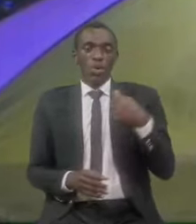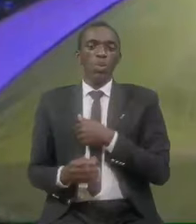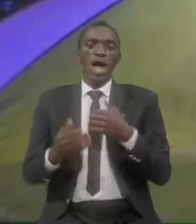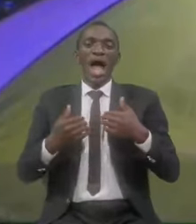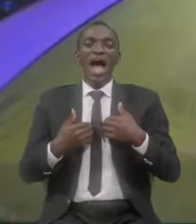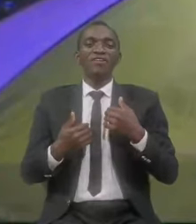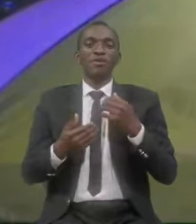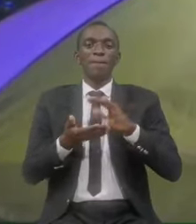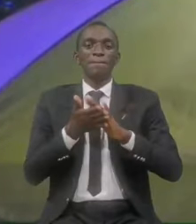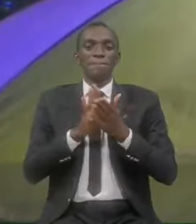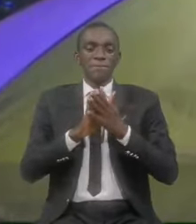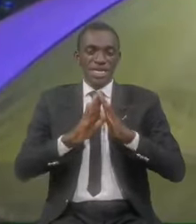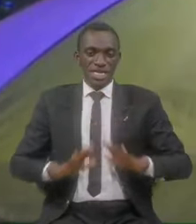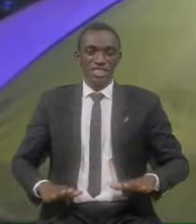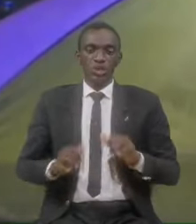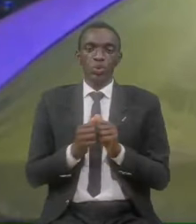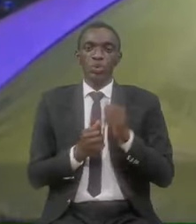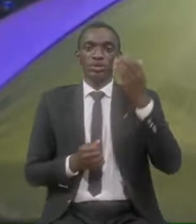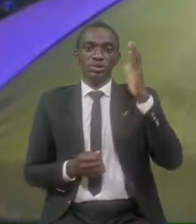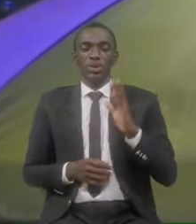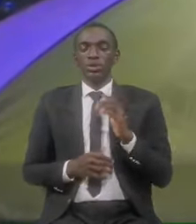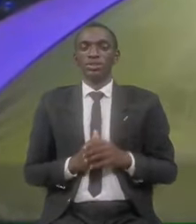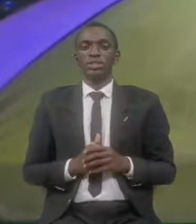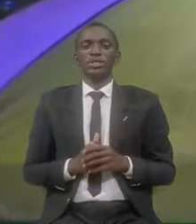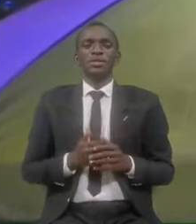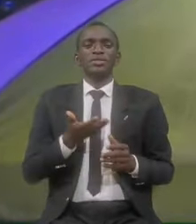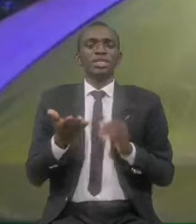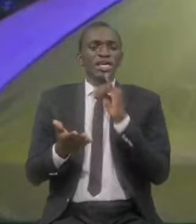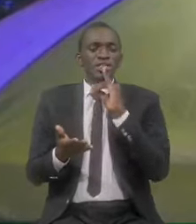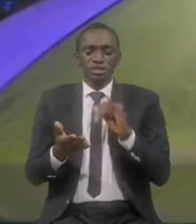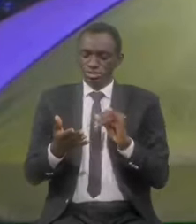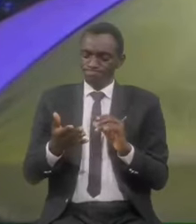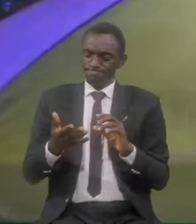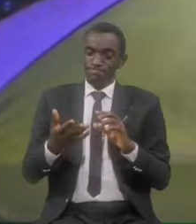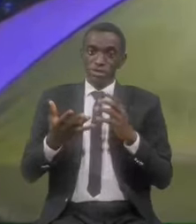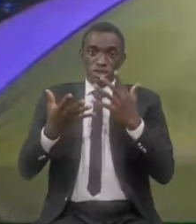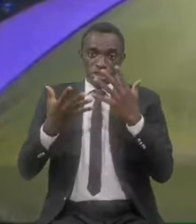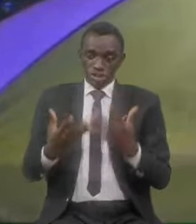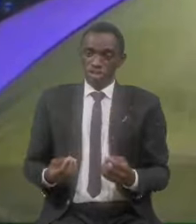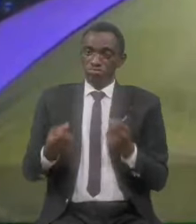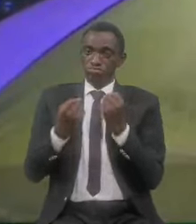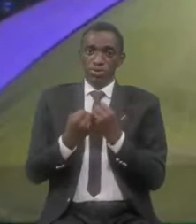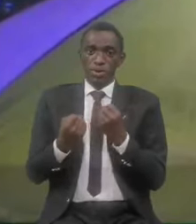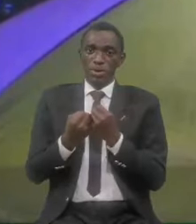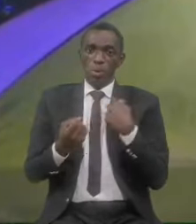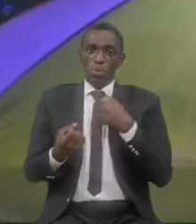avec Dieu. Il y a la réconciliation ce soir.